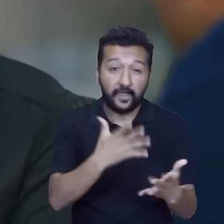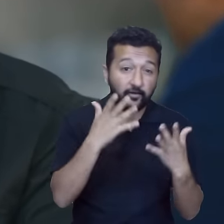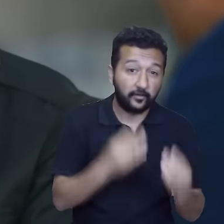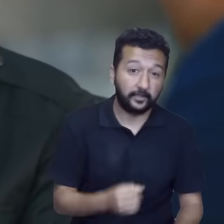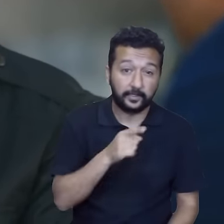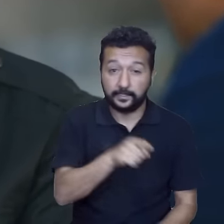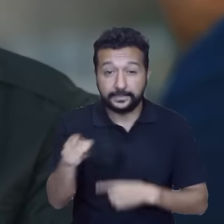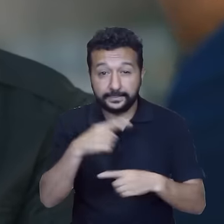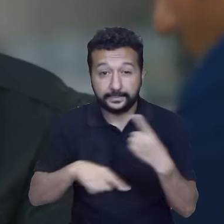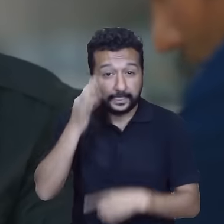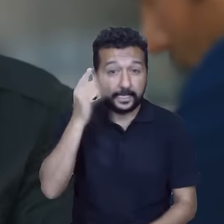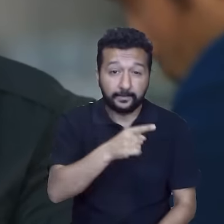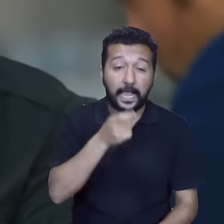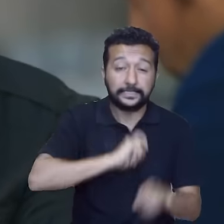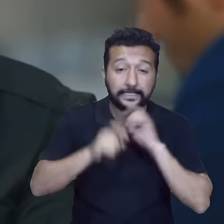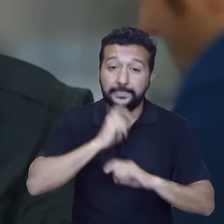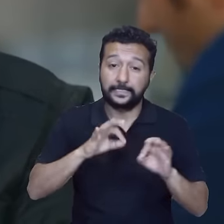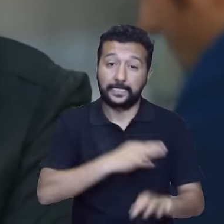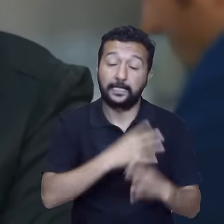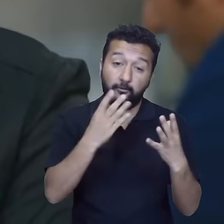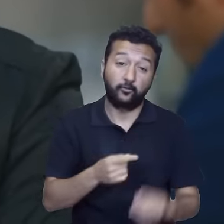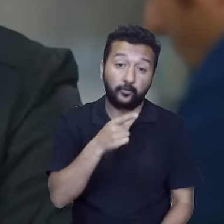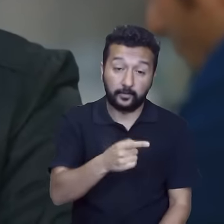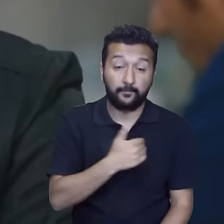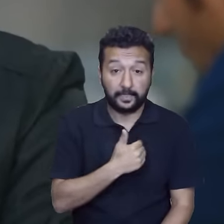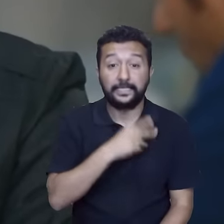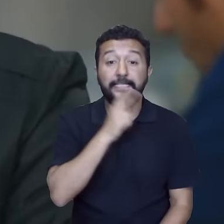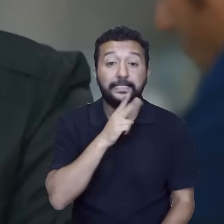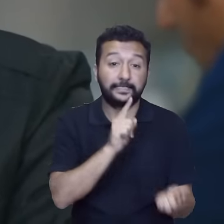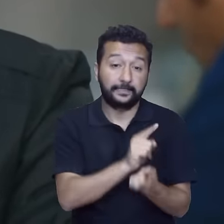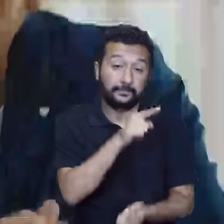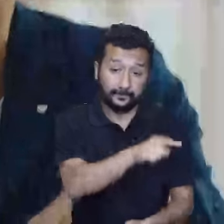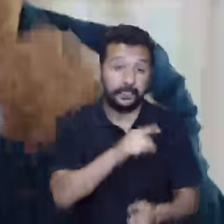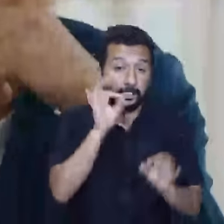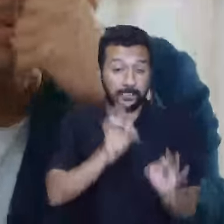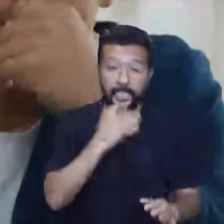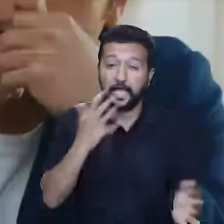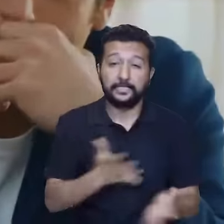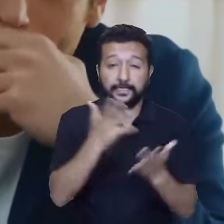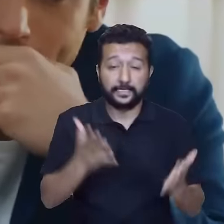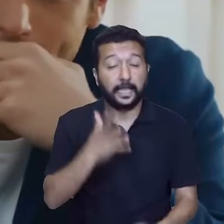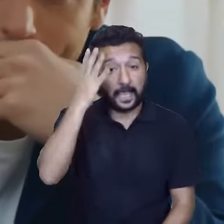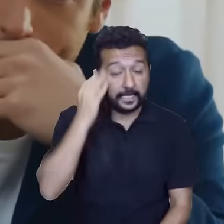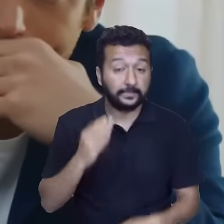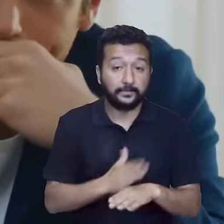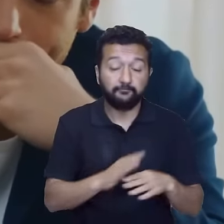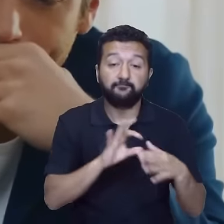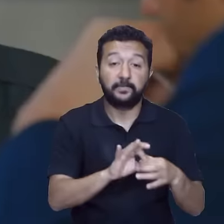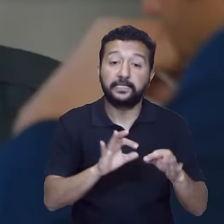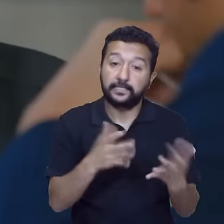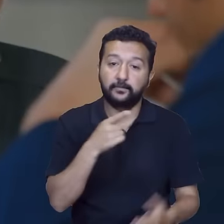nefret mi ediyor, işte o deli gibi bir kapılır, aşık olur falan. Yani benim teyzenin üzerinde yıllardır tesirli olmamın